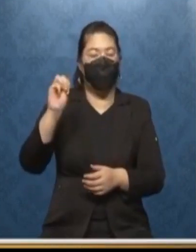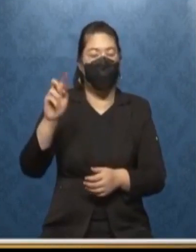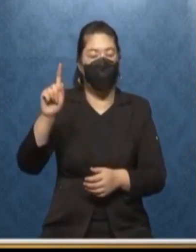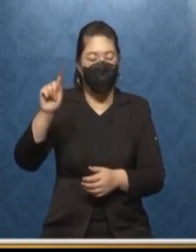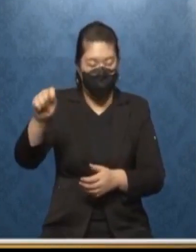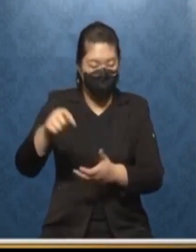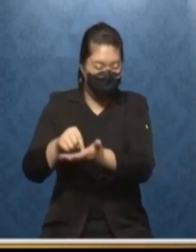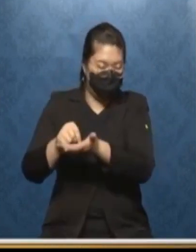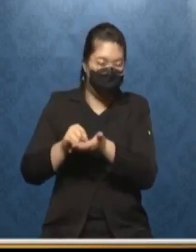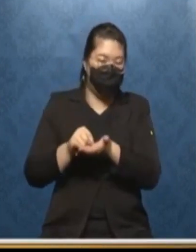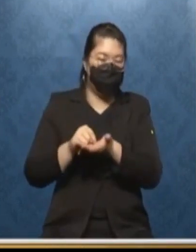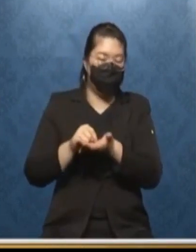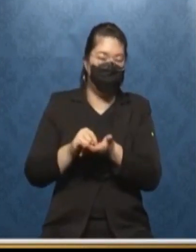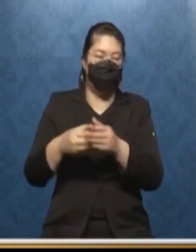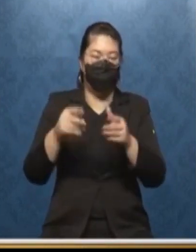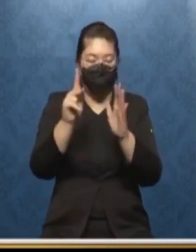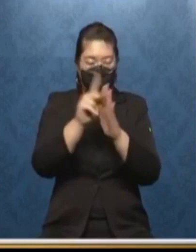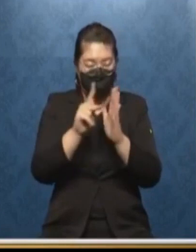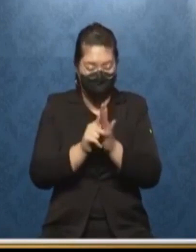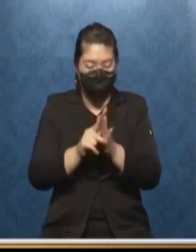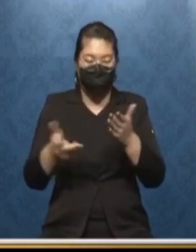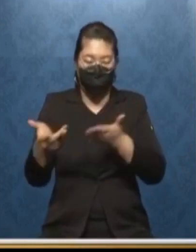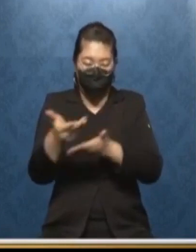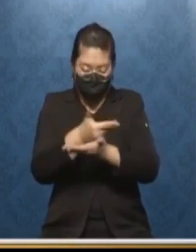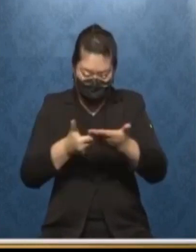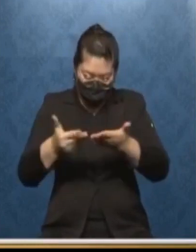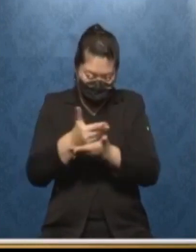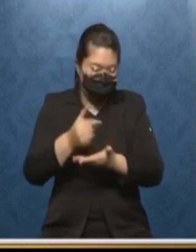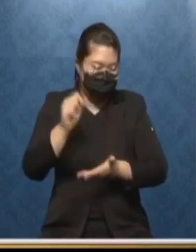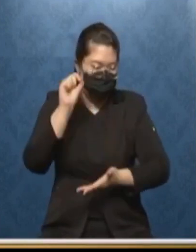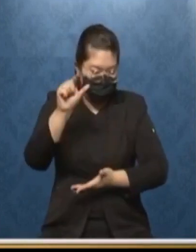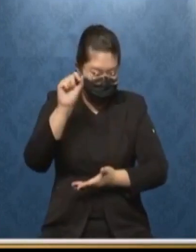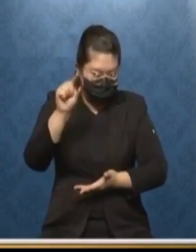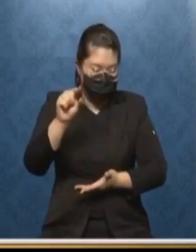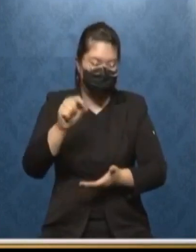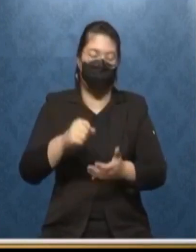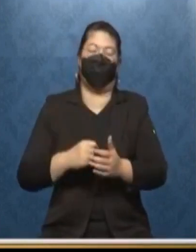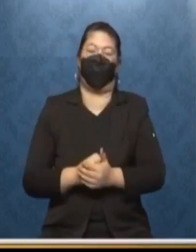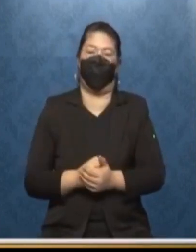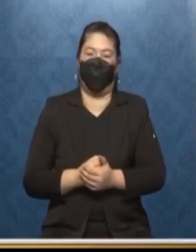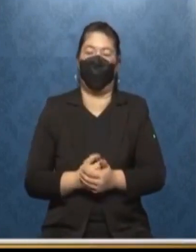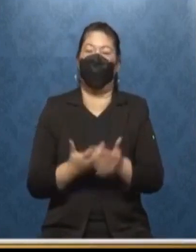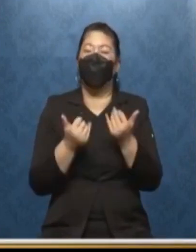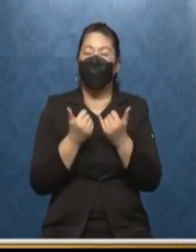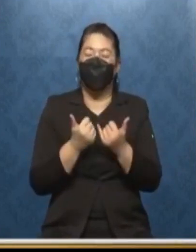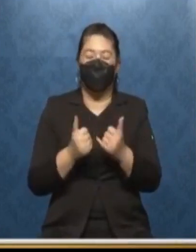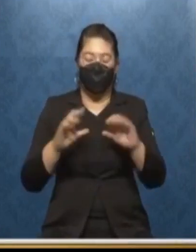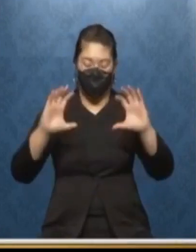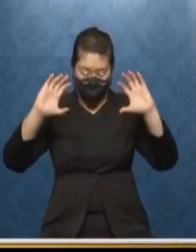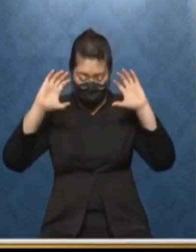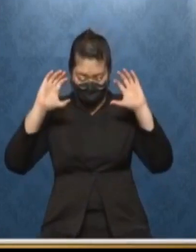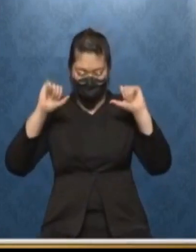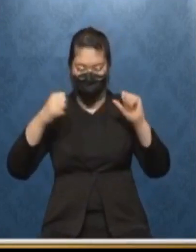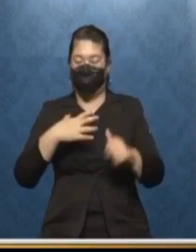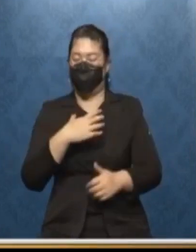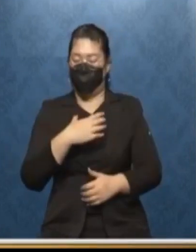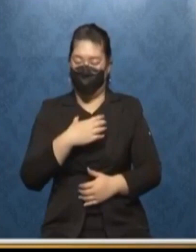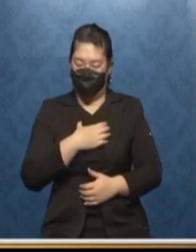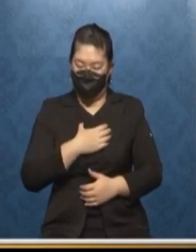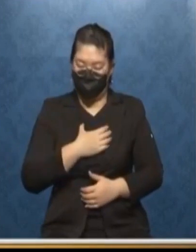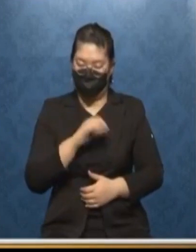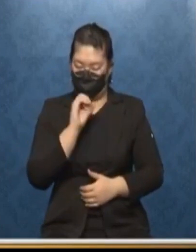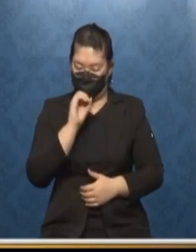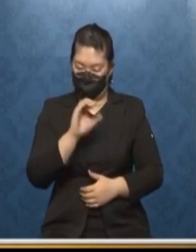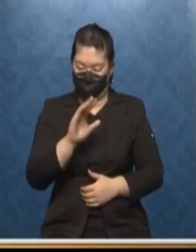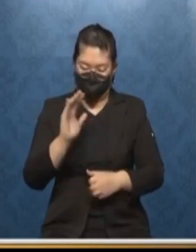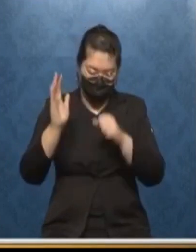านโครงการเพื่อรักษาระดับการจ้างงานกระตุ้นการลงทุนและการบริโภคเป็นต้นนะคะผู้สื่อข่าวได้รายงานนะคะบอกว่าจากนั้น